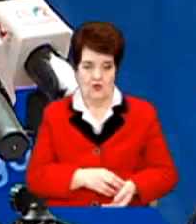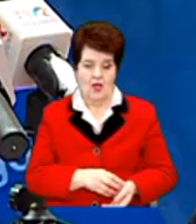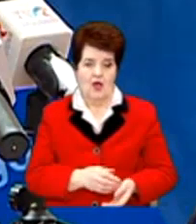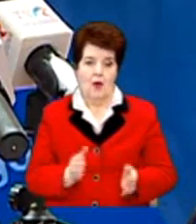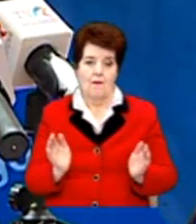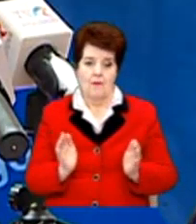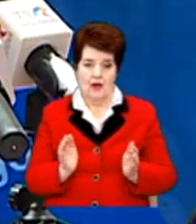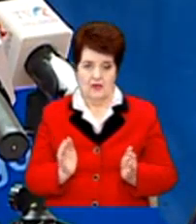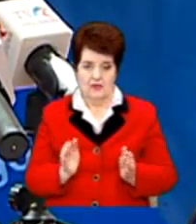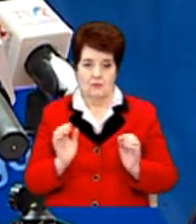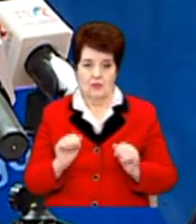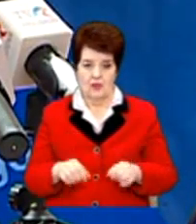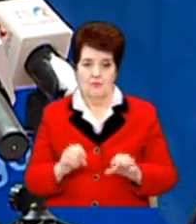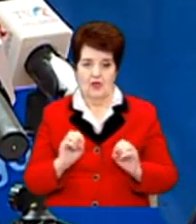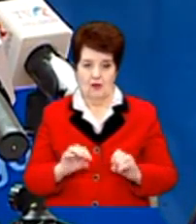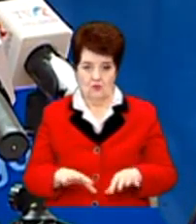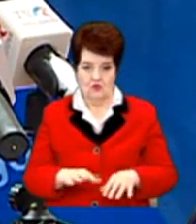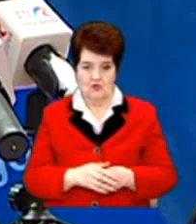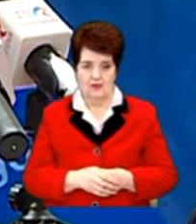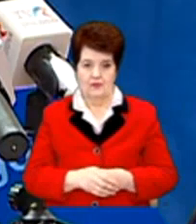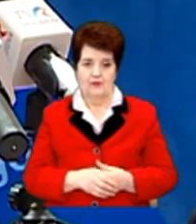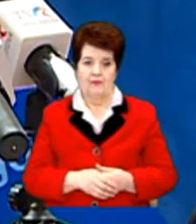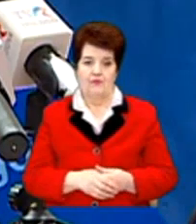maxime putem să reușim în